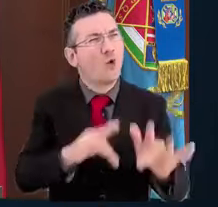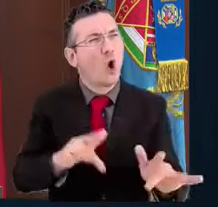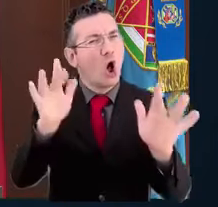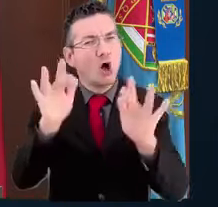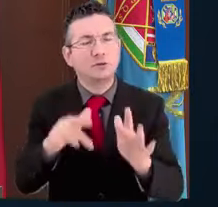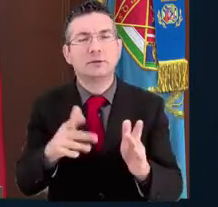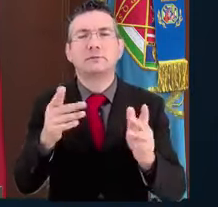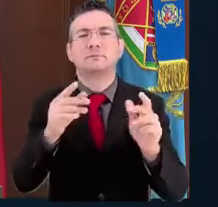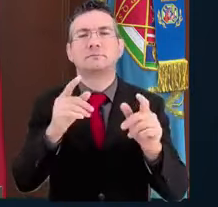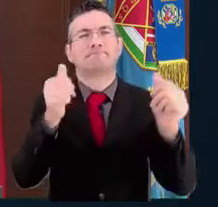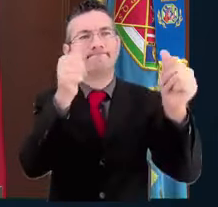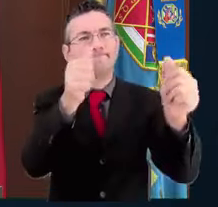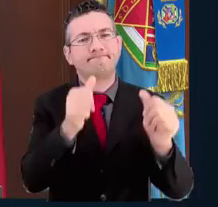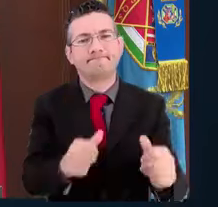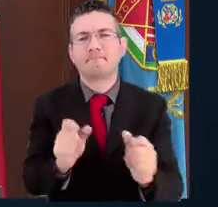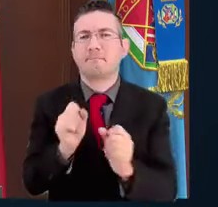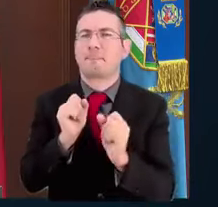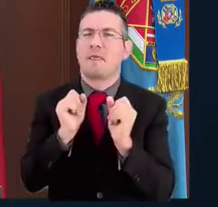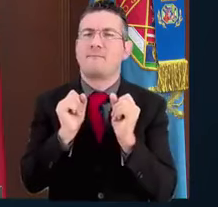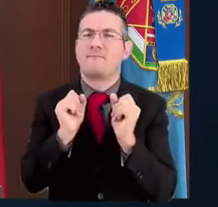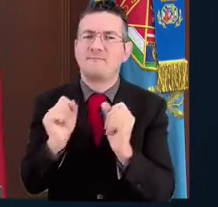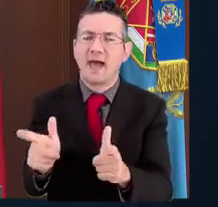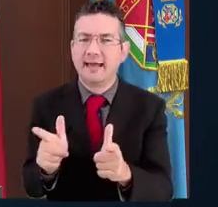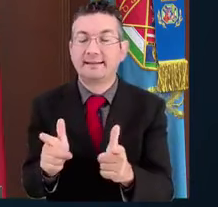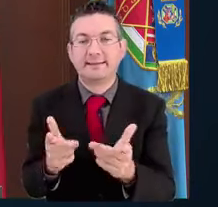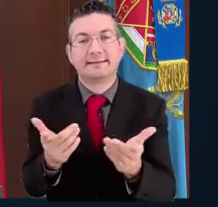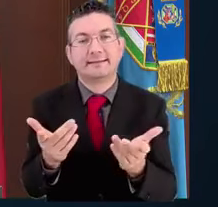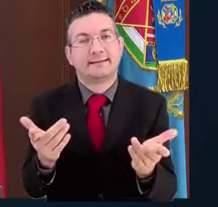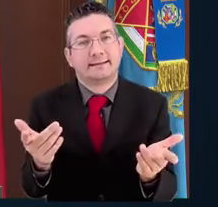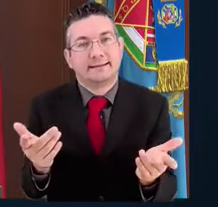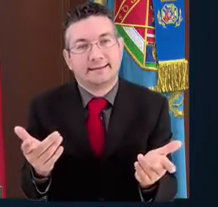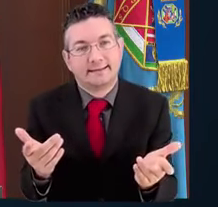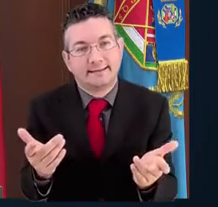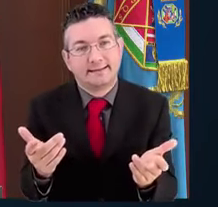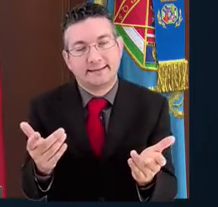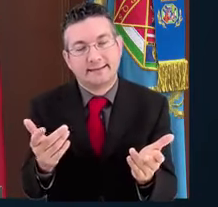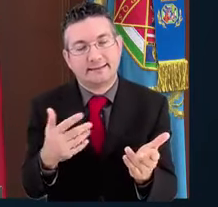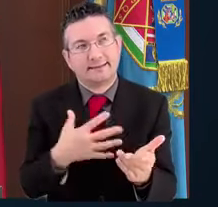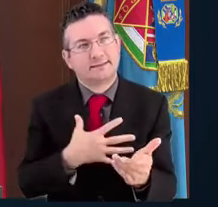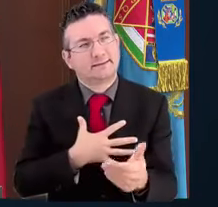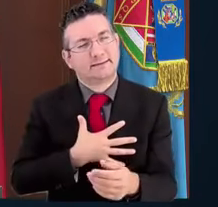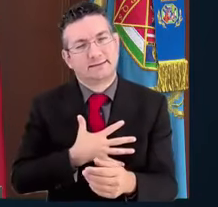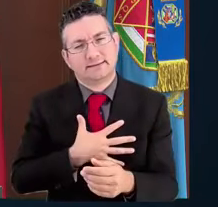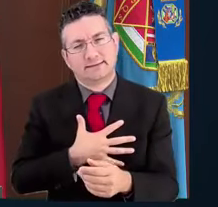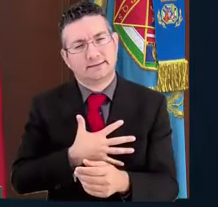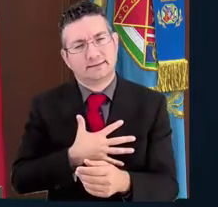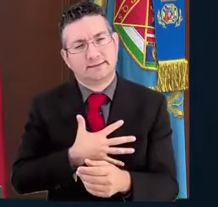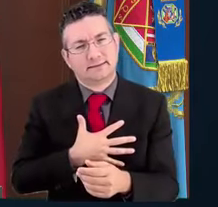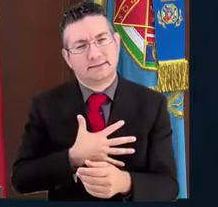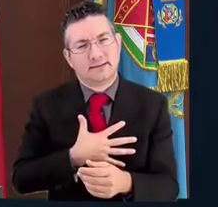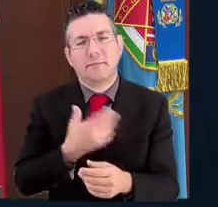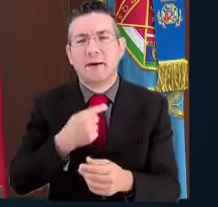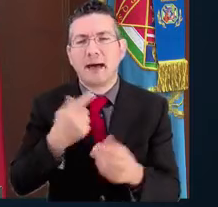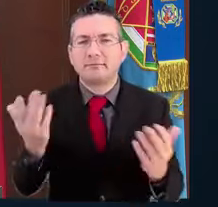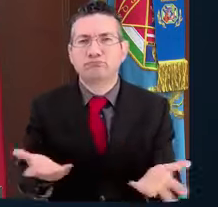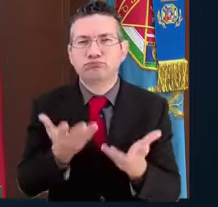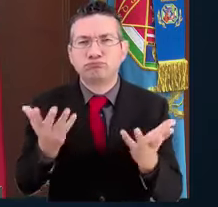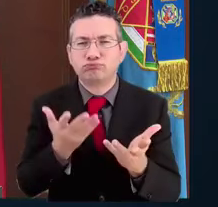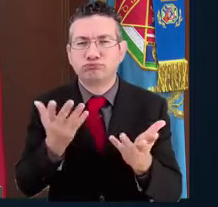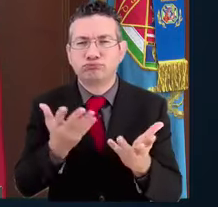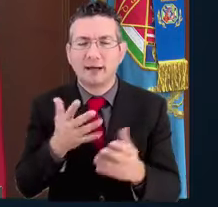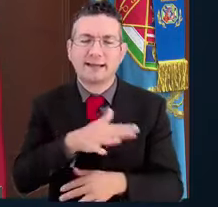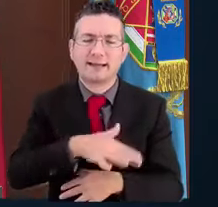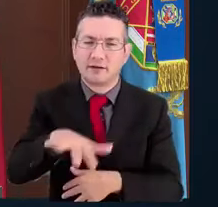in condizioni veramente non fanno bene non fanno bene a quella che all'idea di rilancio dei nostri territori è davvero mortificante